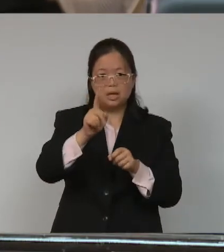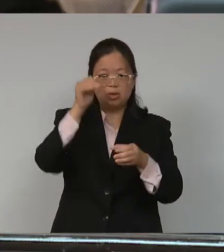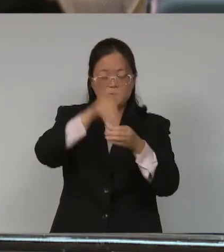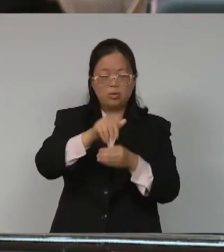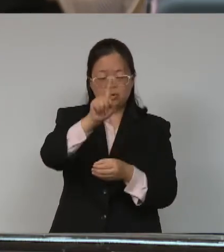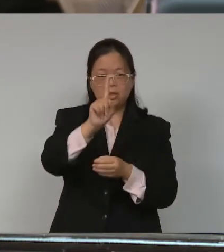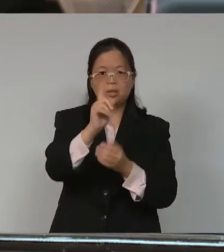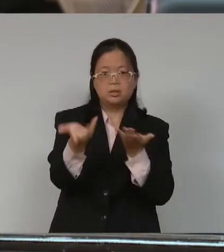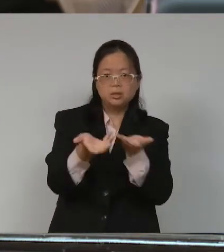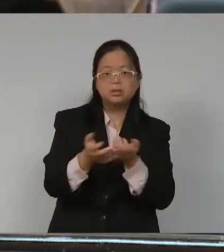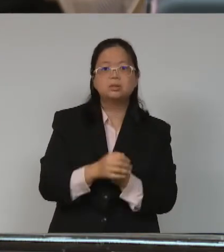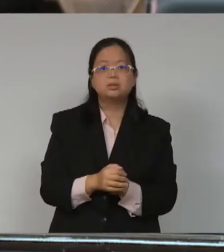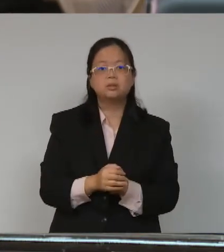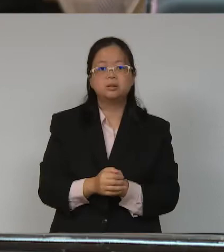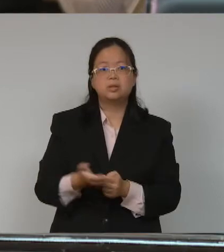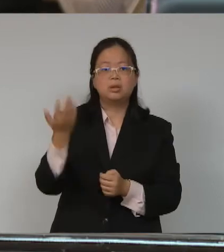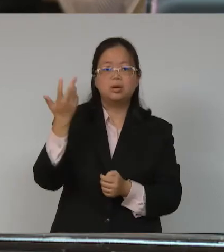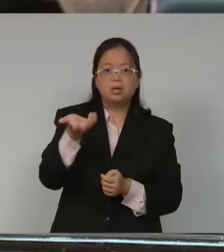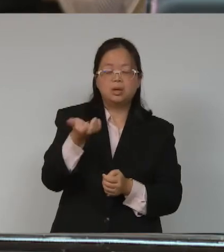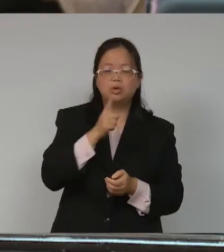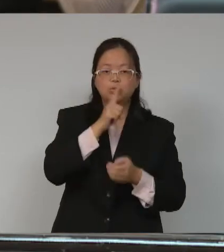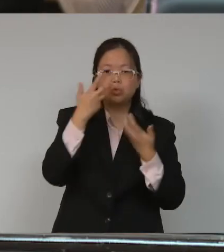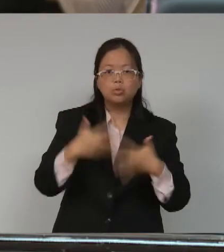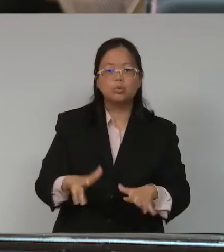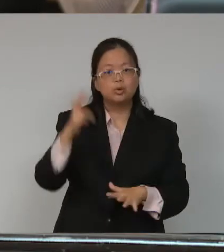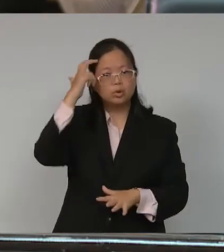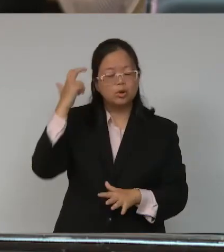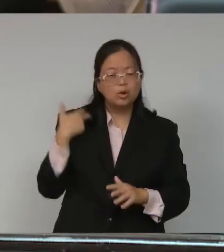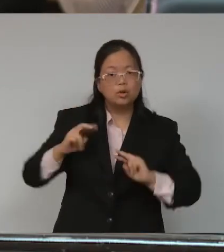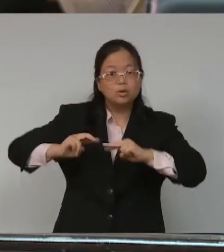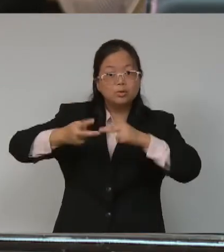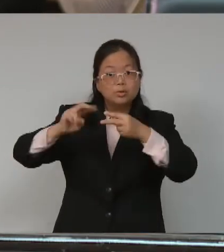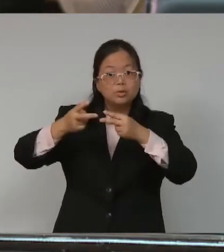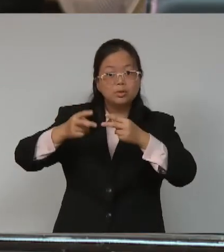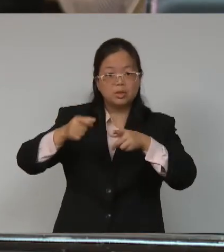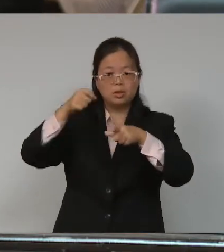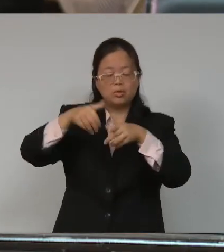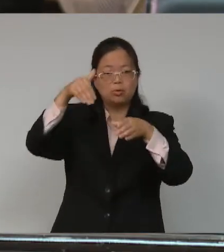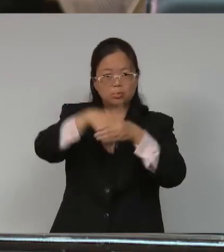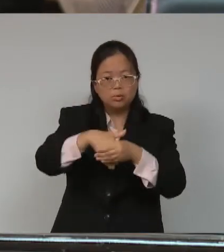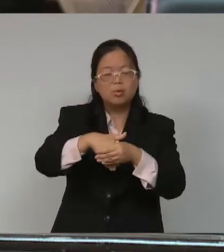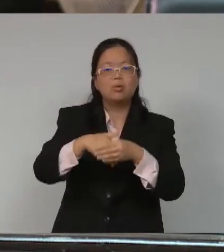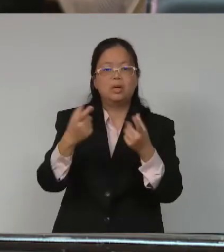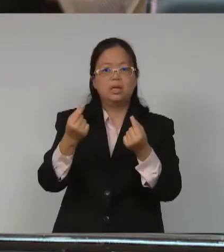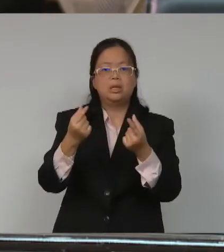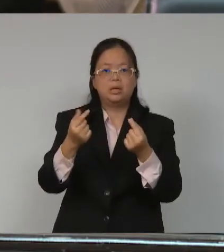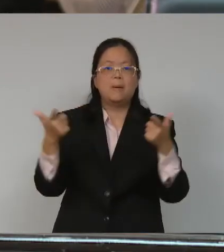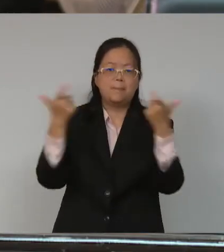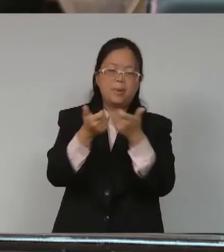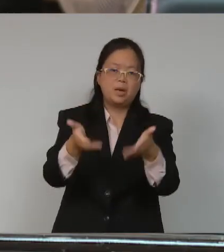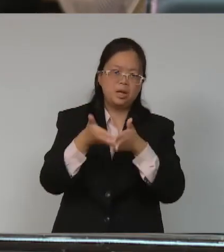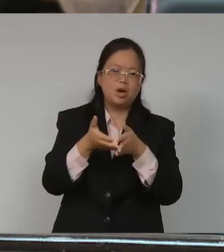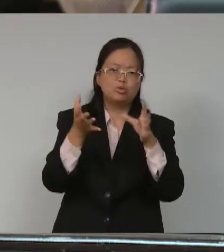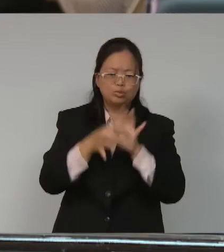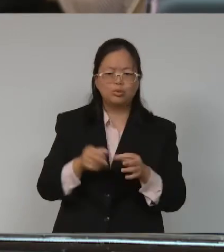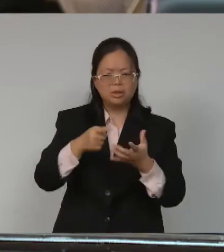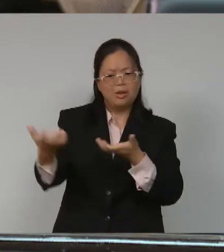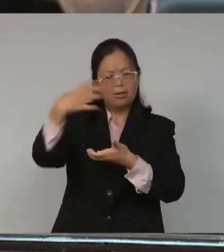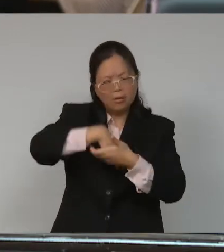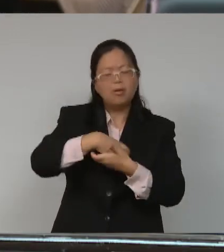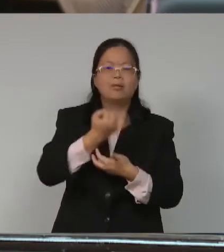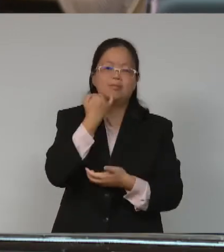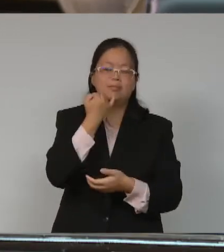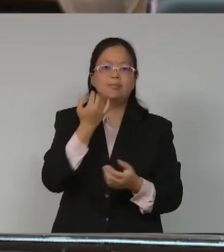宪公投也是要适用23条第一项，所以我不认为呢要排除修宪公投。以上请指